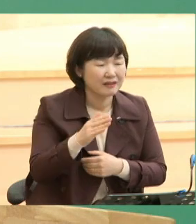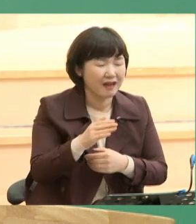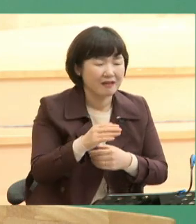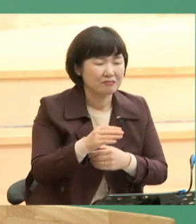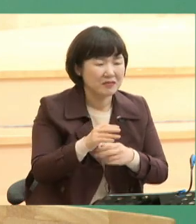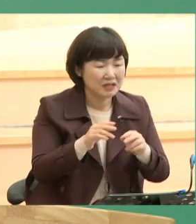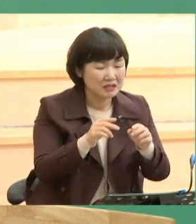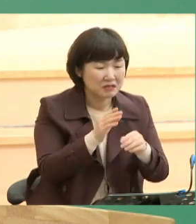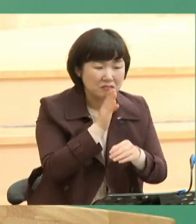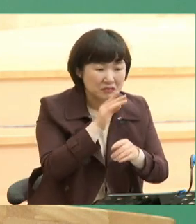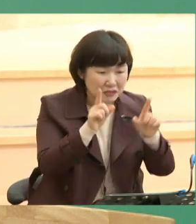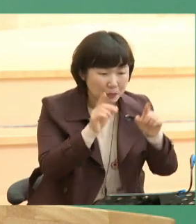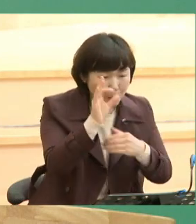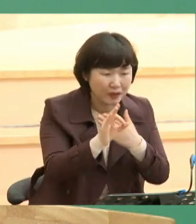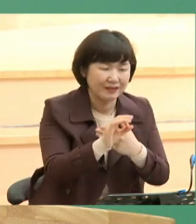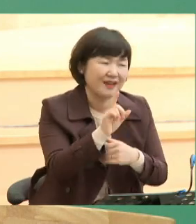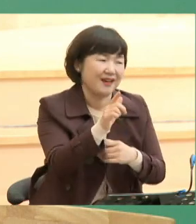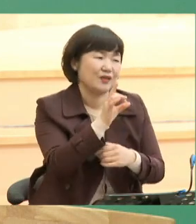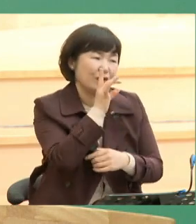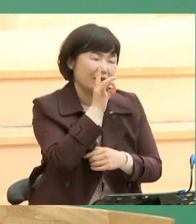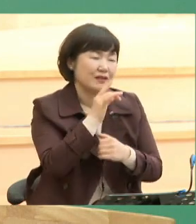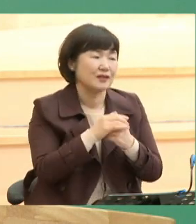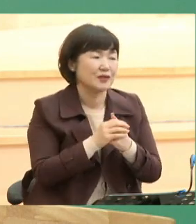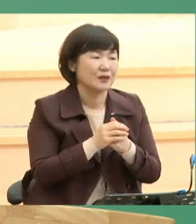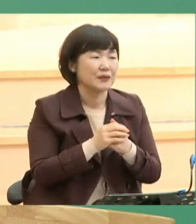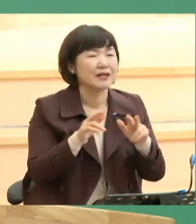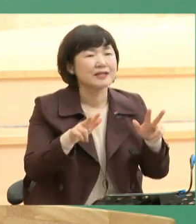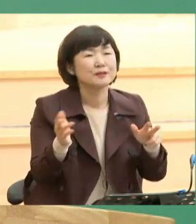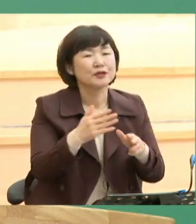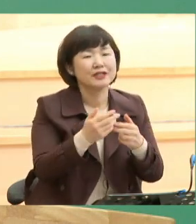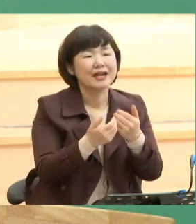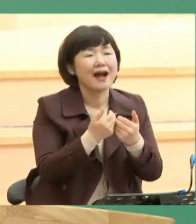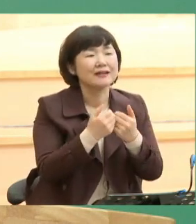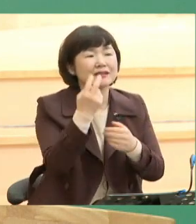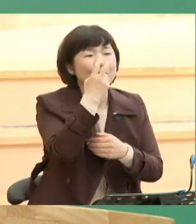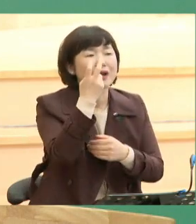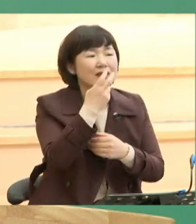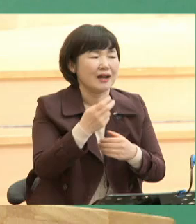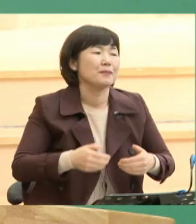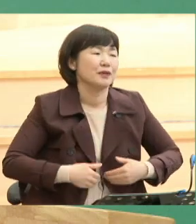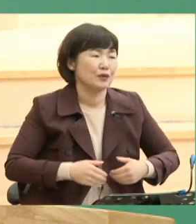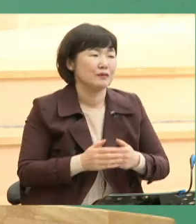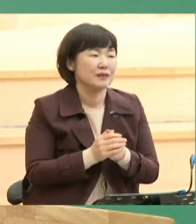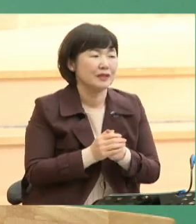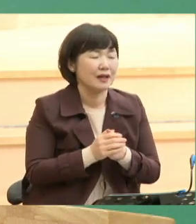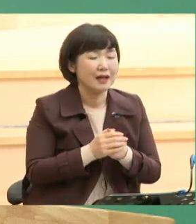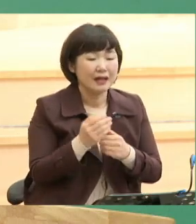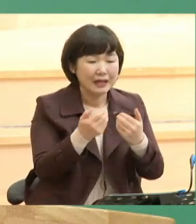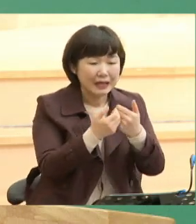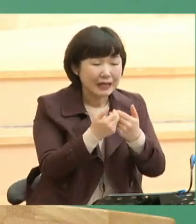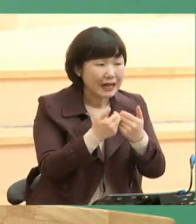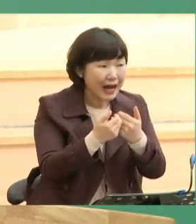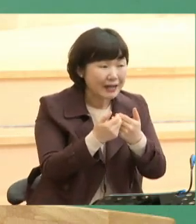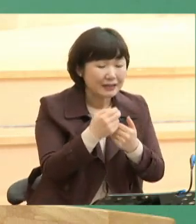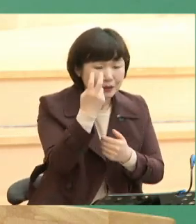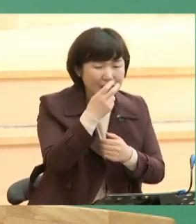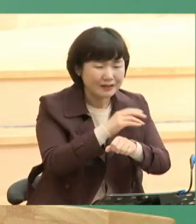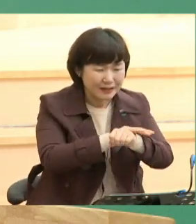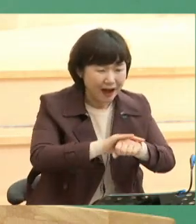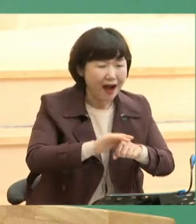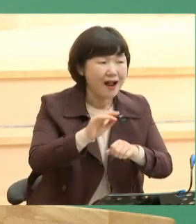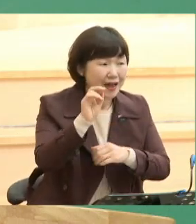이제 갈등 관리를 시작해야 될 시작 된겁니다 그래야 표현 아가